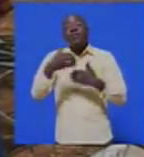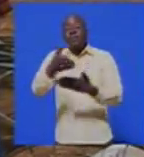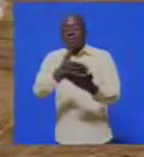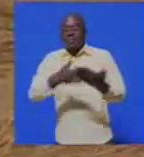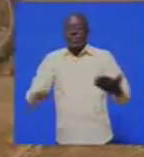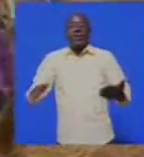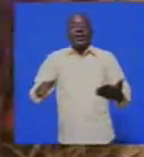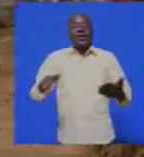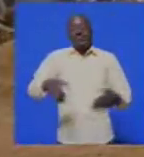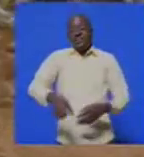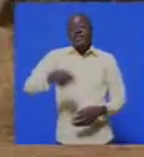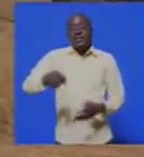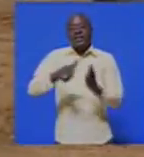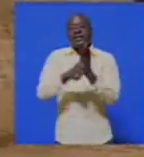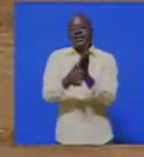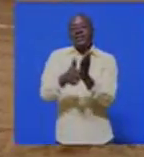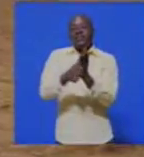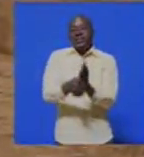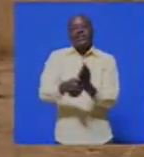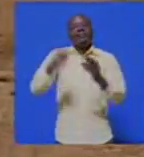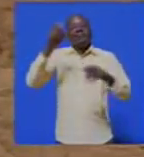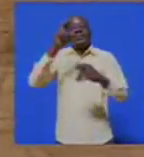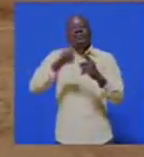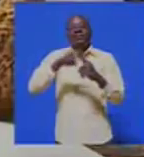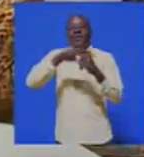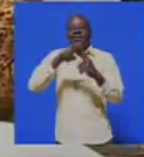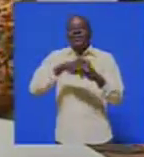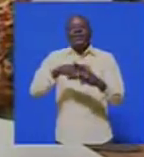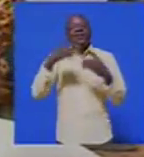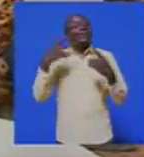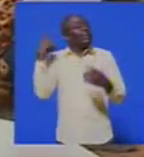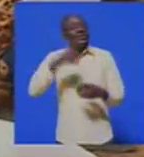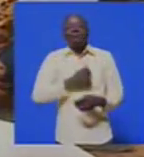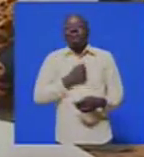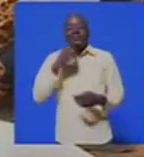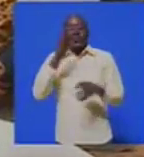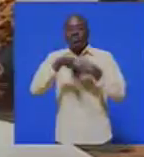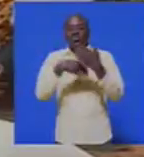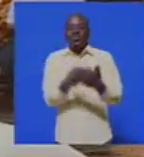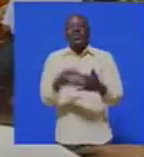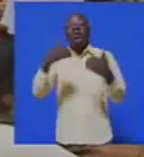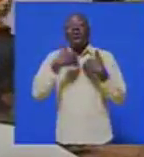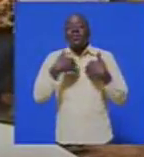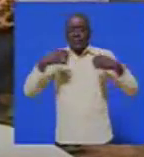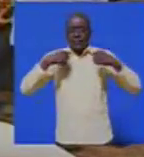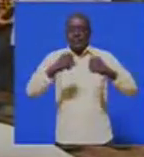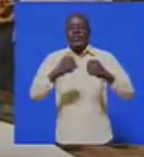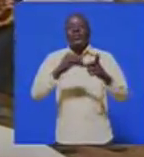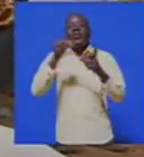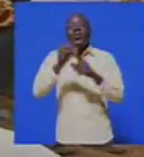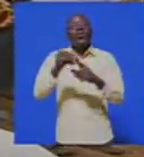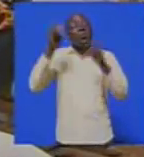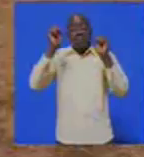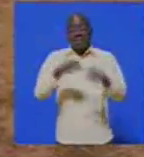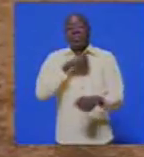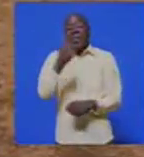un sac de maïs sur le vélo, c'est le soulagement total. Que l'on ait la force ou non de pédaler,